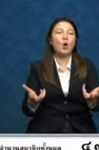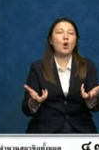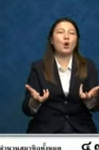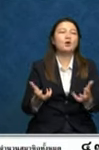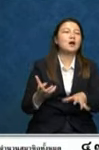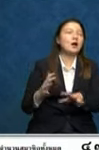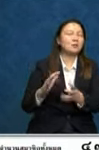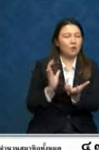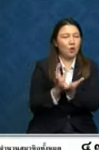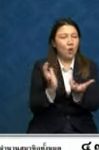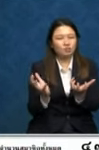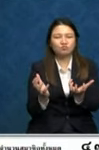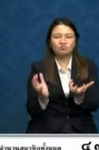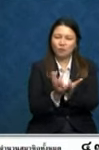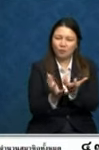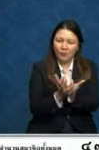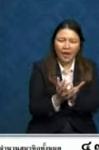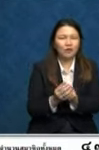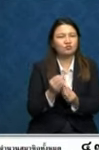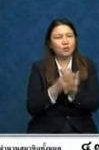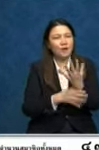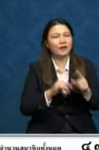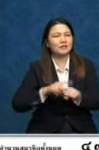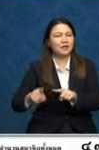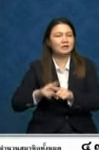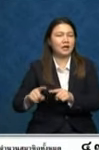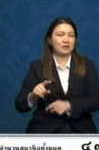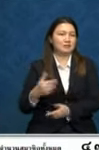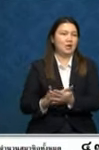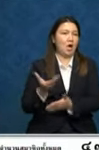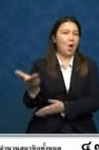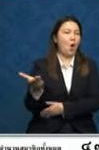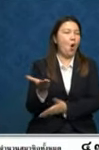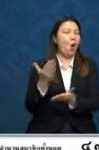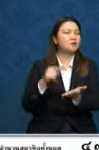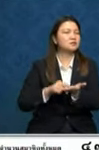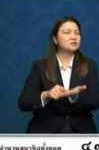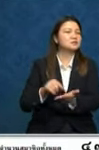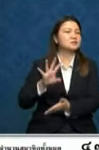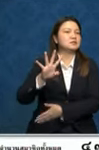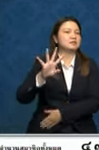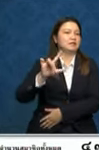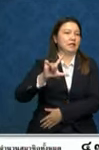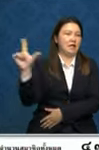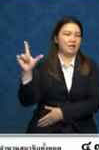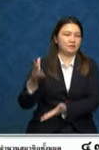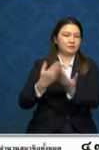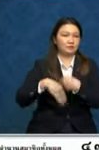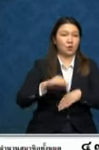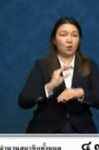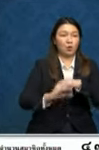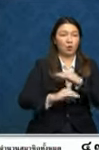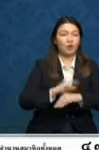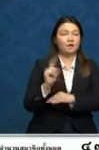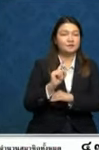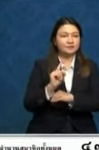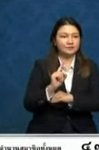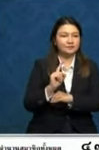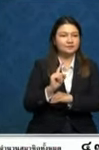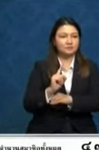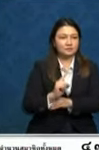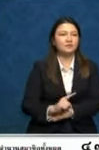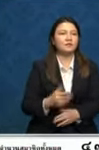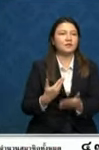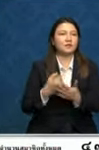านอาหารใช้งบประมาณทั้งสิ้น4ล้านกว่าบาทถัดมาครับยังมีอีกหลายโครงการเช่นการแก้ไขปัญหาละเมิดทรัพย์สินท